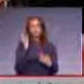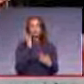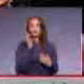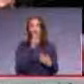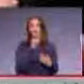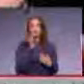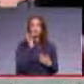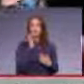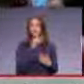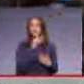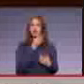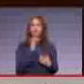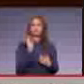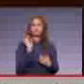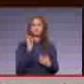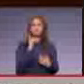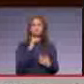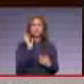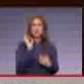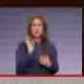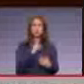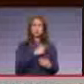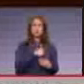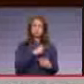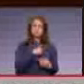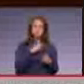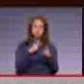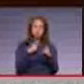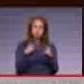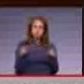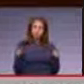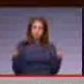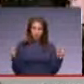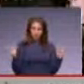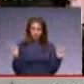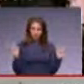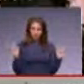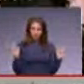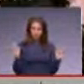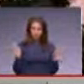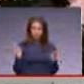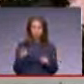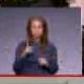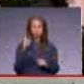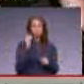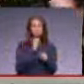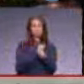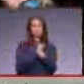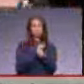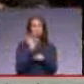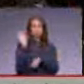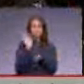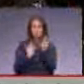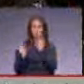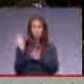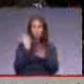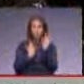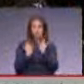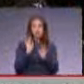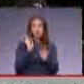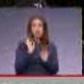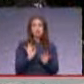طبعا كشف المستور، عتبه الستات بقى بعد كده، محمود ابو زيد، ديك البرابر،